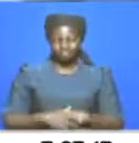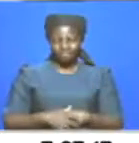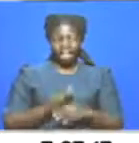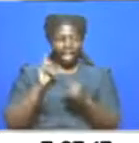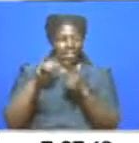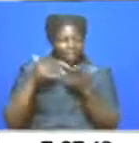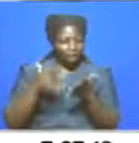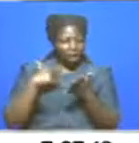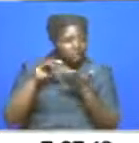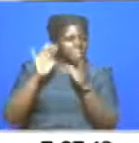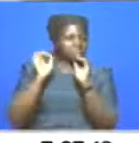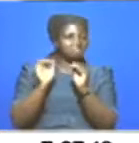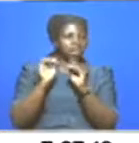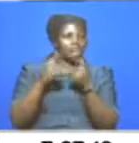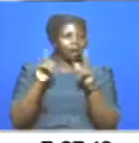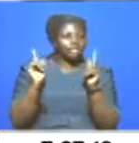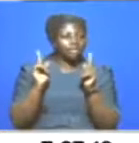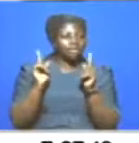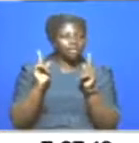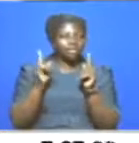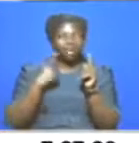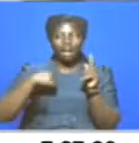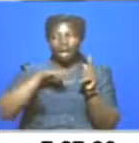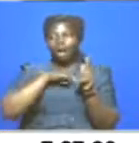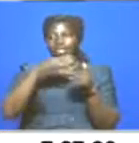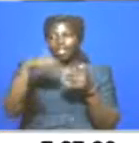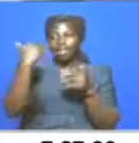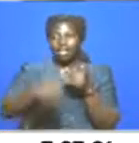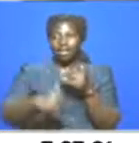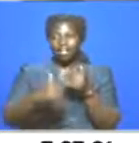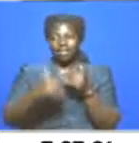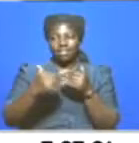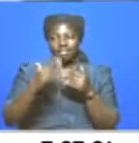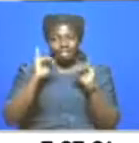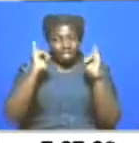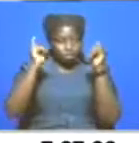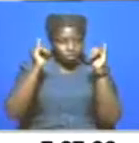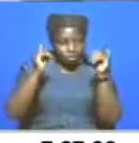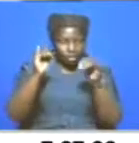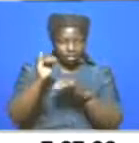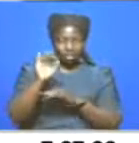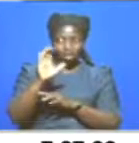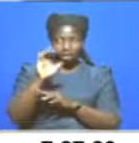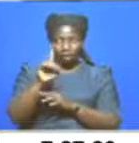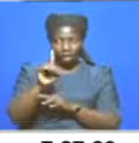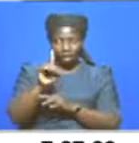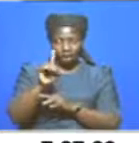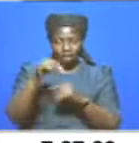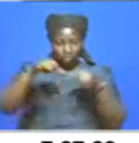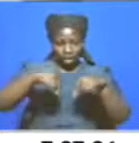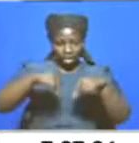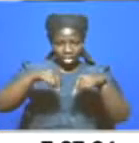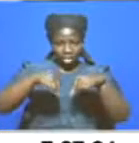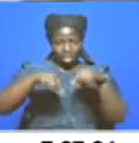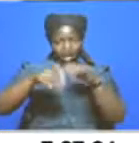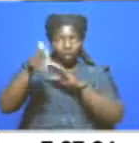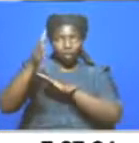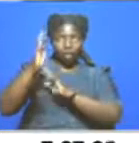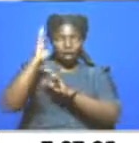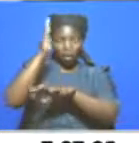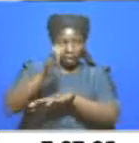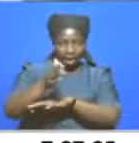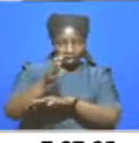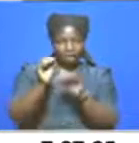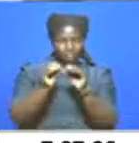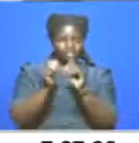la ziada, ndio tunatia kikomo kwenye taarifa hizi za darubini ya Channel 1 siku hii ya leo. Mungu akipenda, inshallah